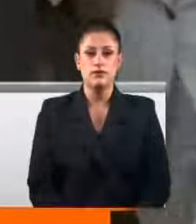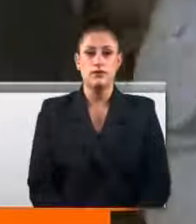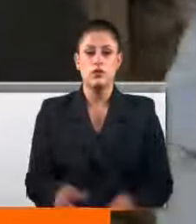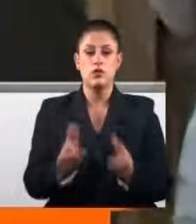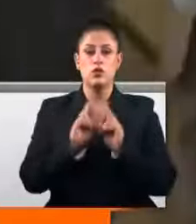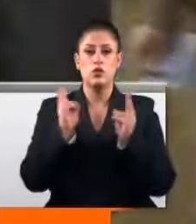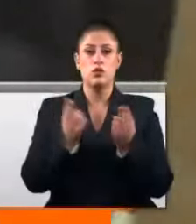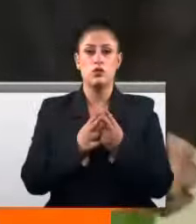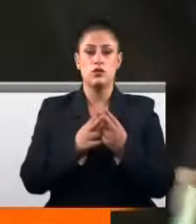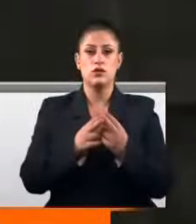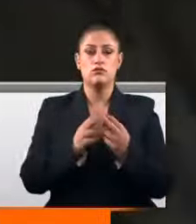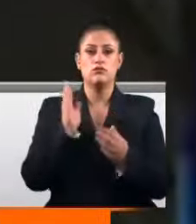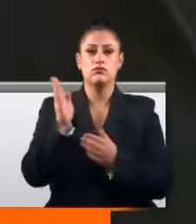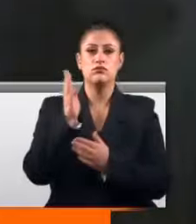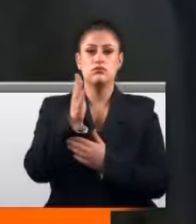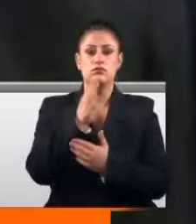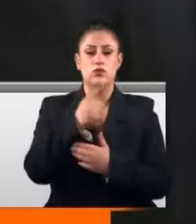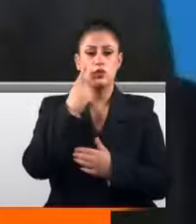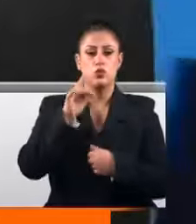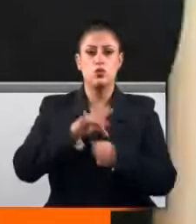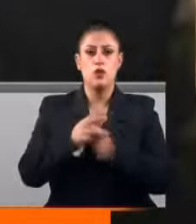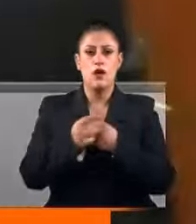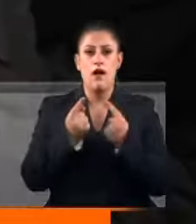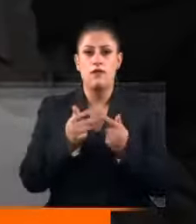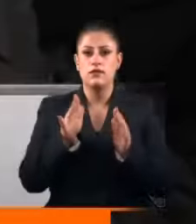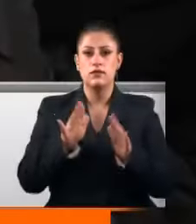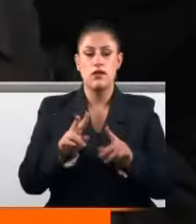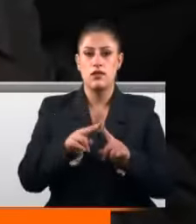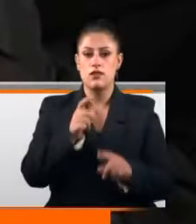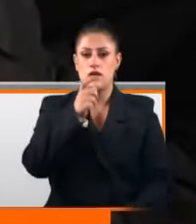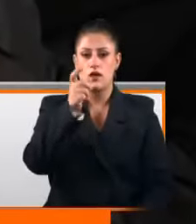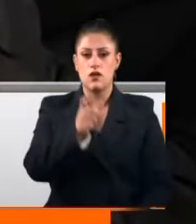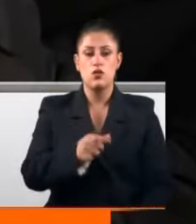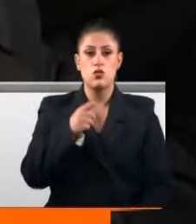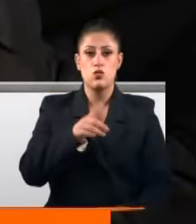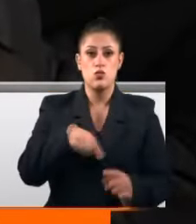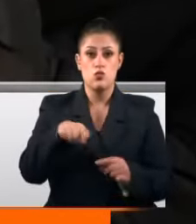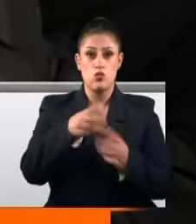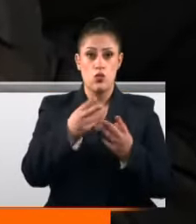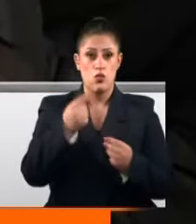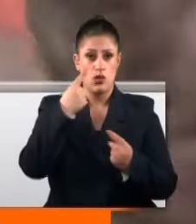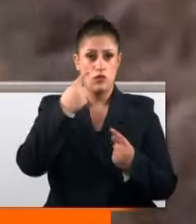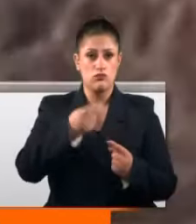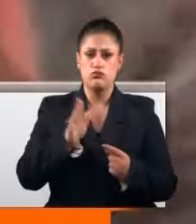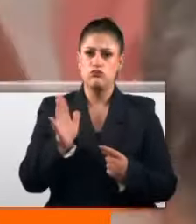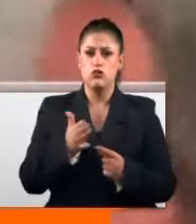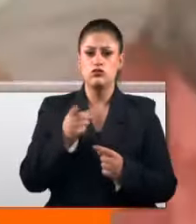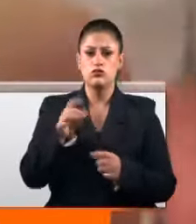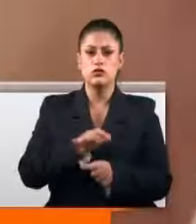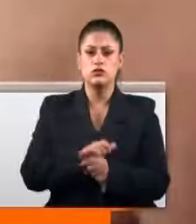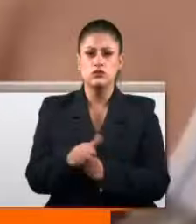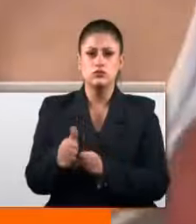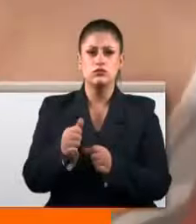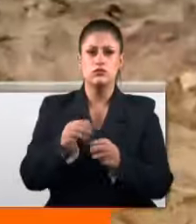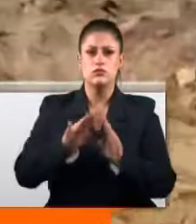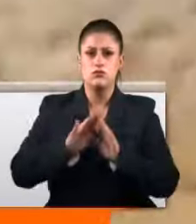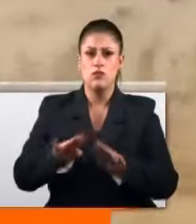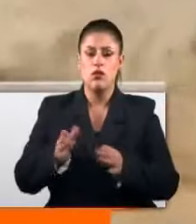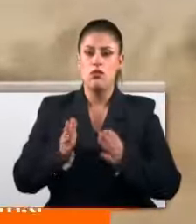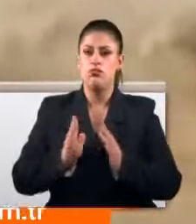Dünyada seyahat edebileceği sayılı ülke kalan Netanyahu tüm bu olanlara rağmen yıkıma, işgale ve katliama ara